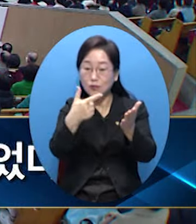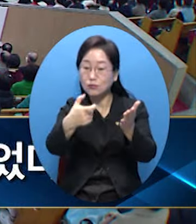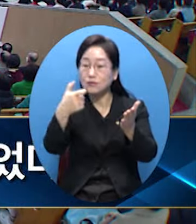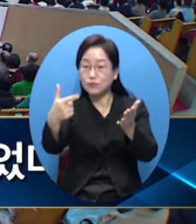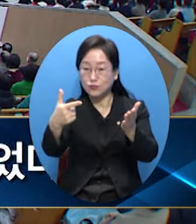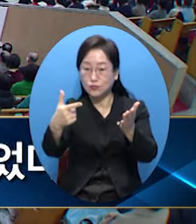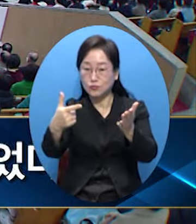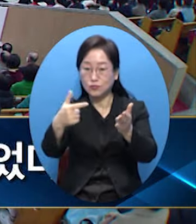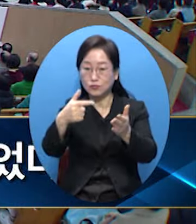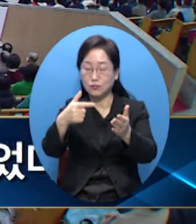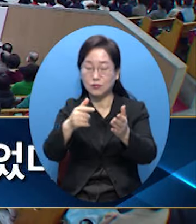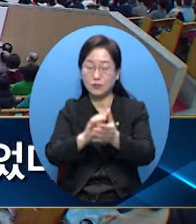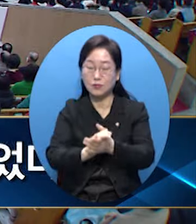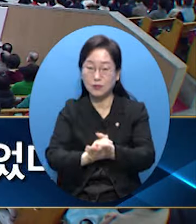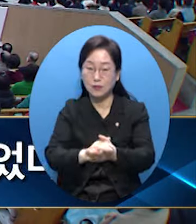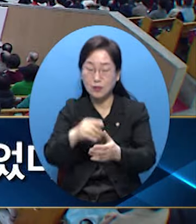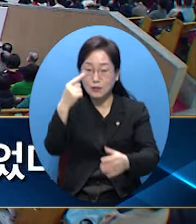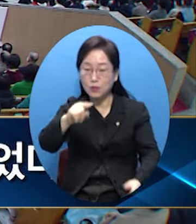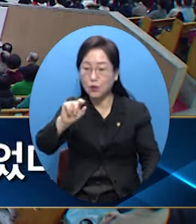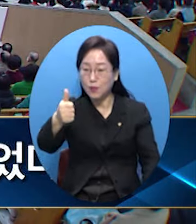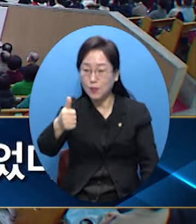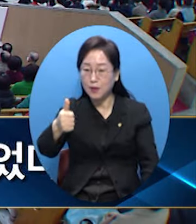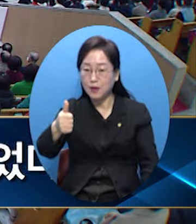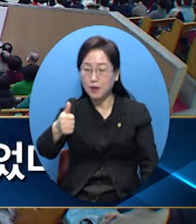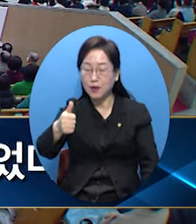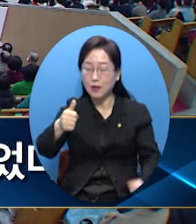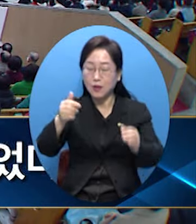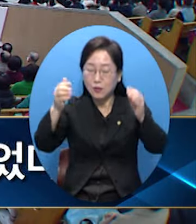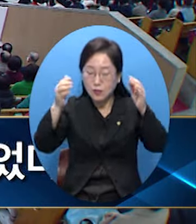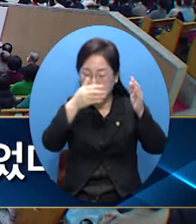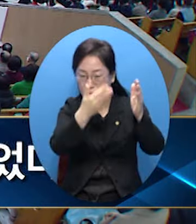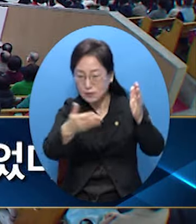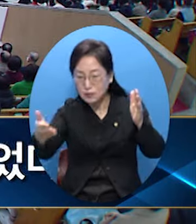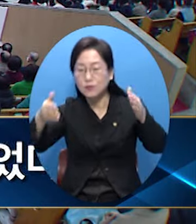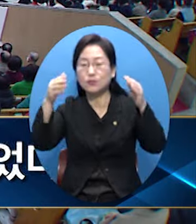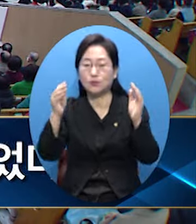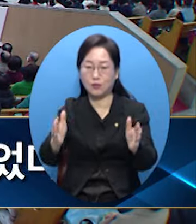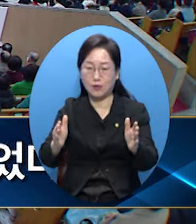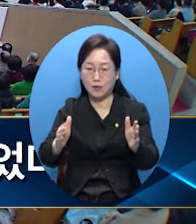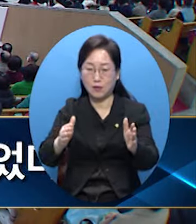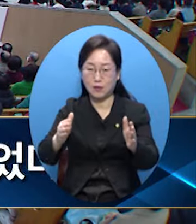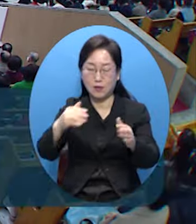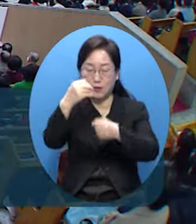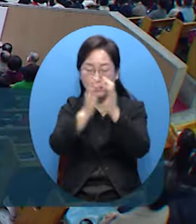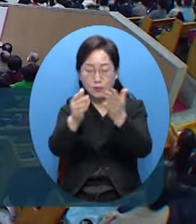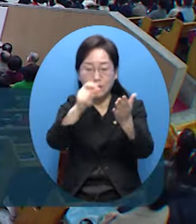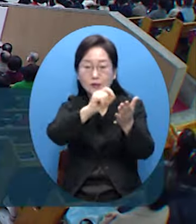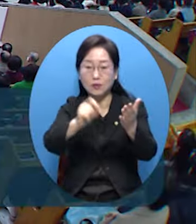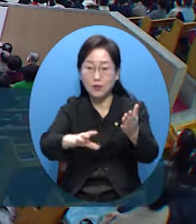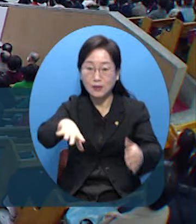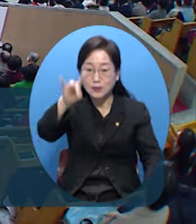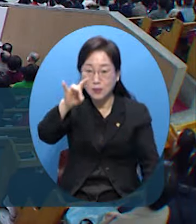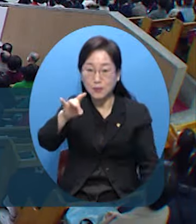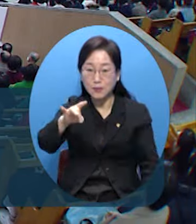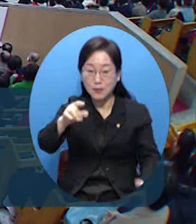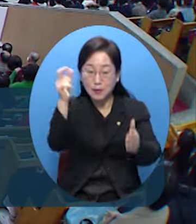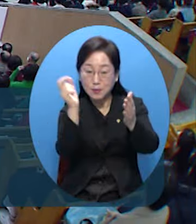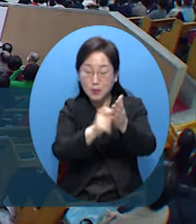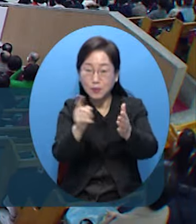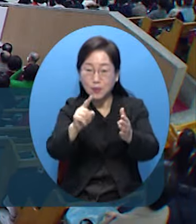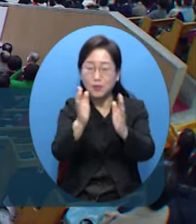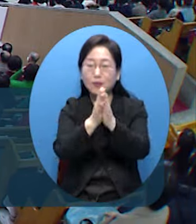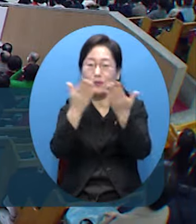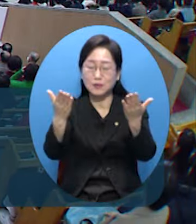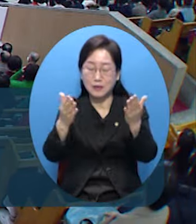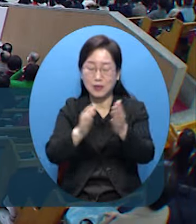66권인데 무려 1500년 이상 걸려서 성경이 기록되어집니다. 제일 먼저 기록된 모세오경